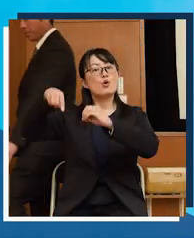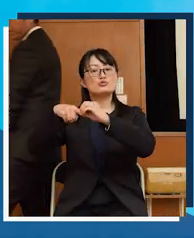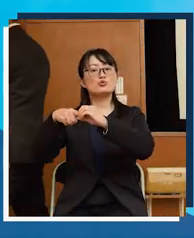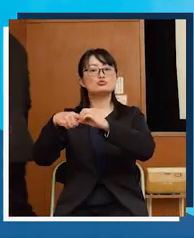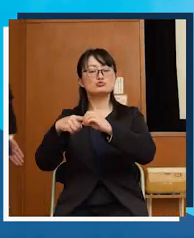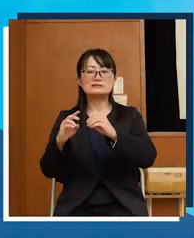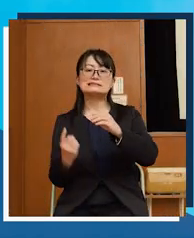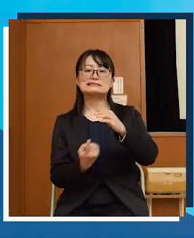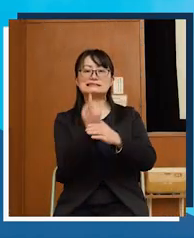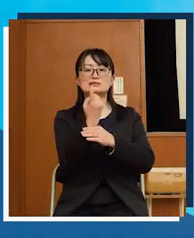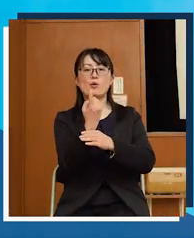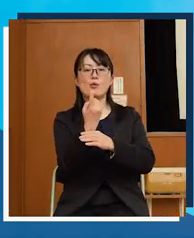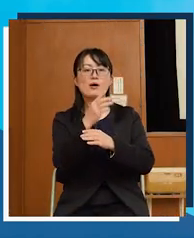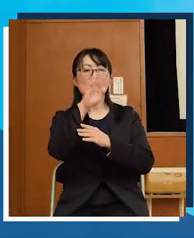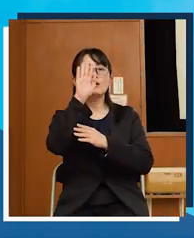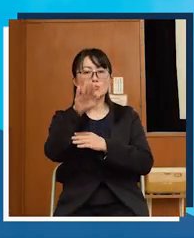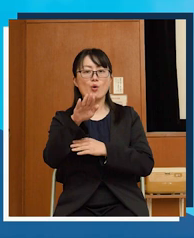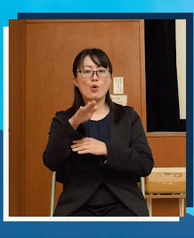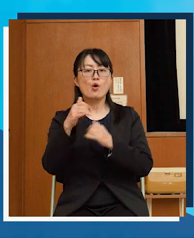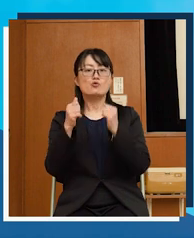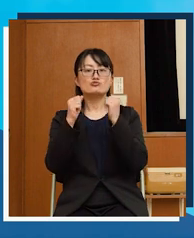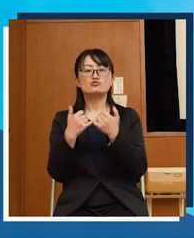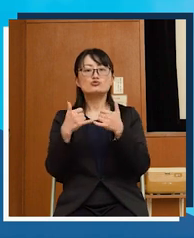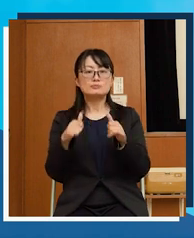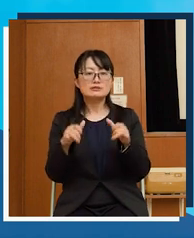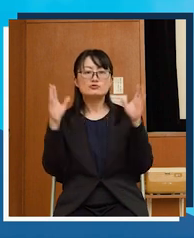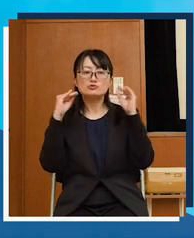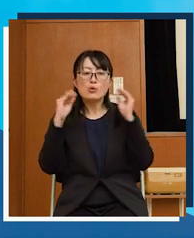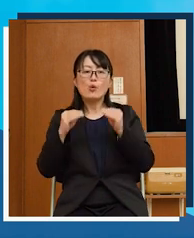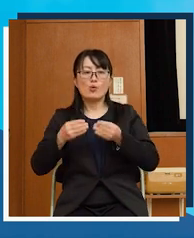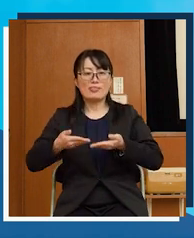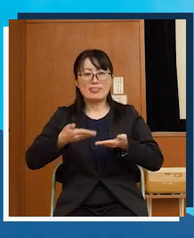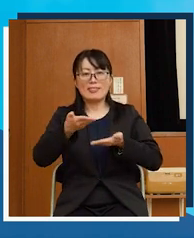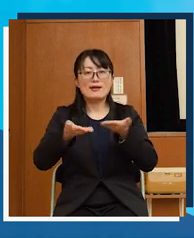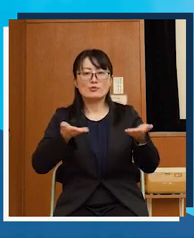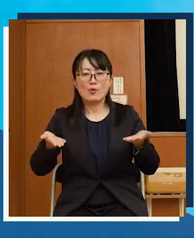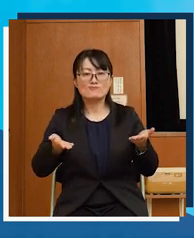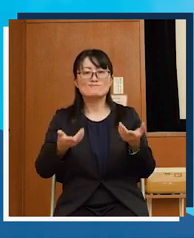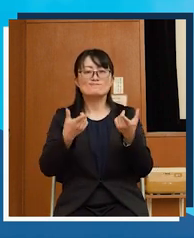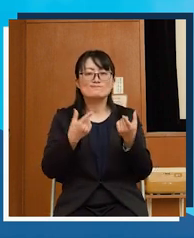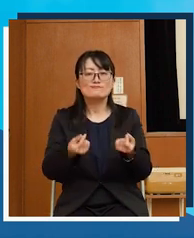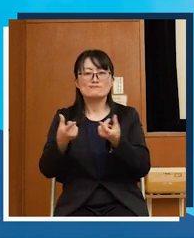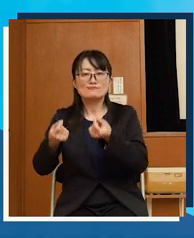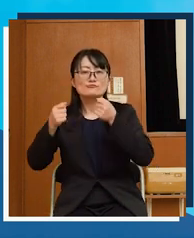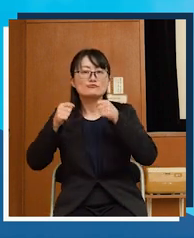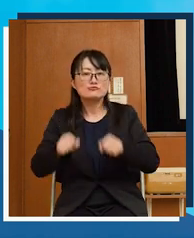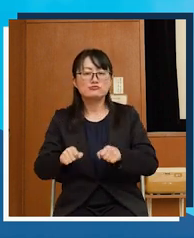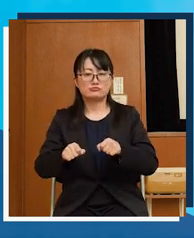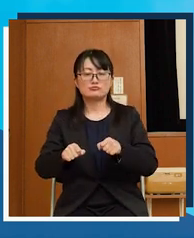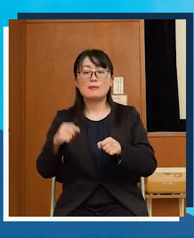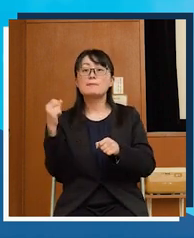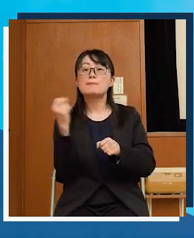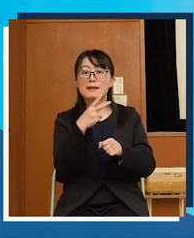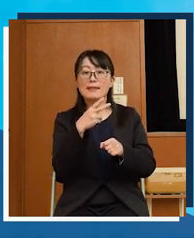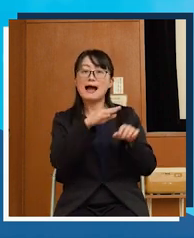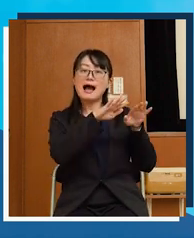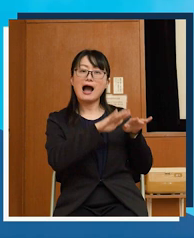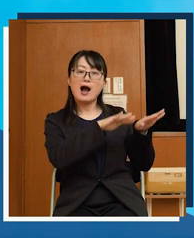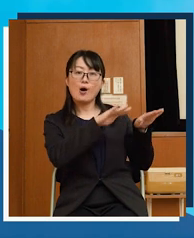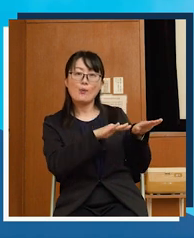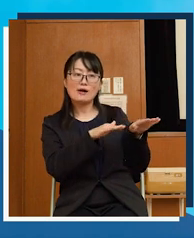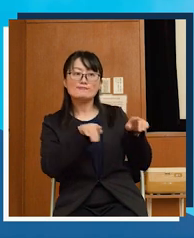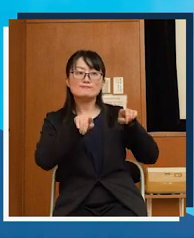事故発覚後住民への情報提供を徹底して行うとともにハワイ州や国を巻き込んで米軍側と